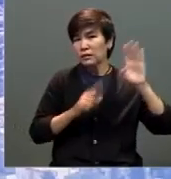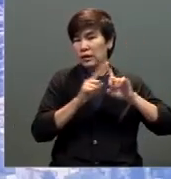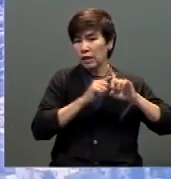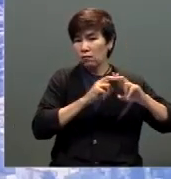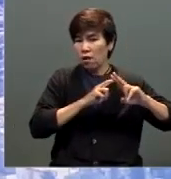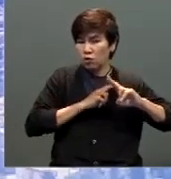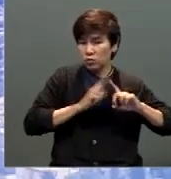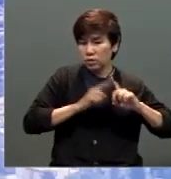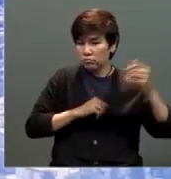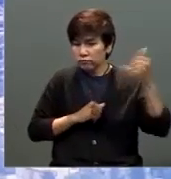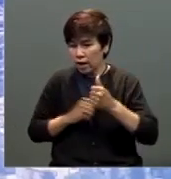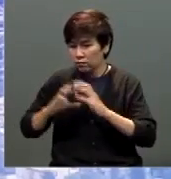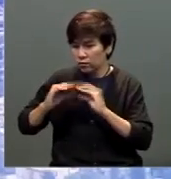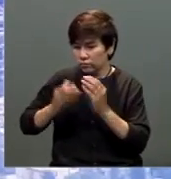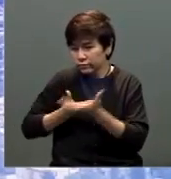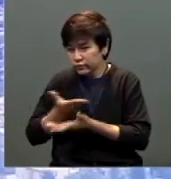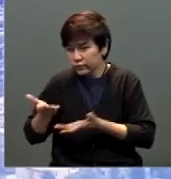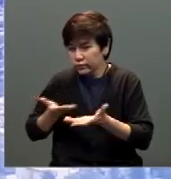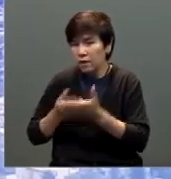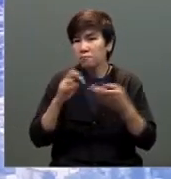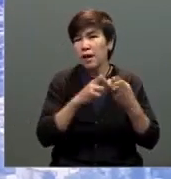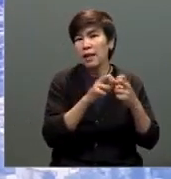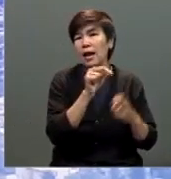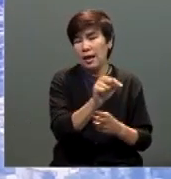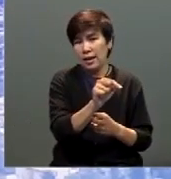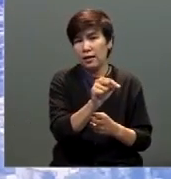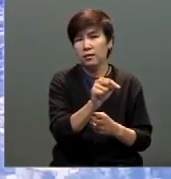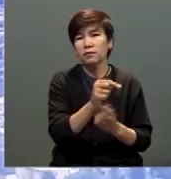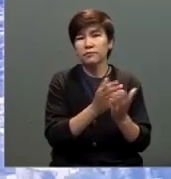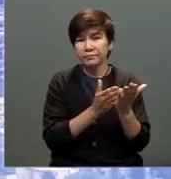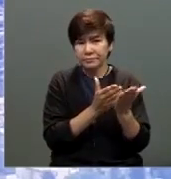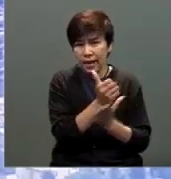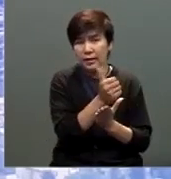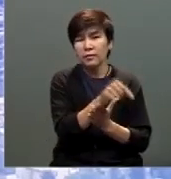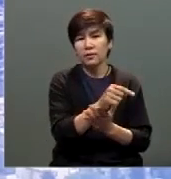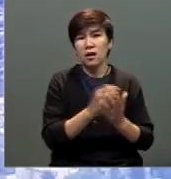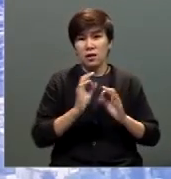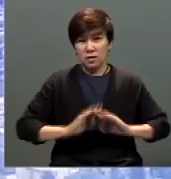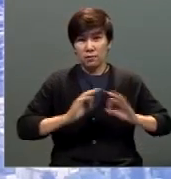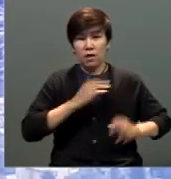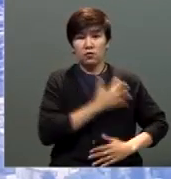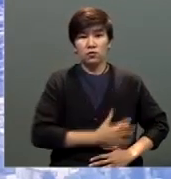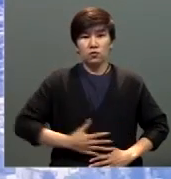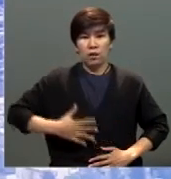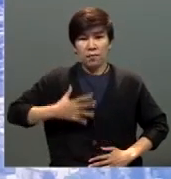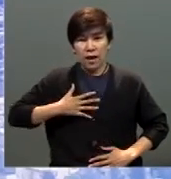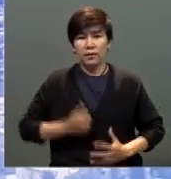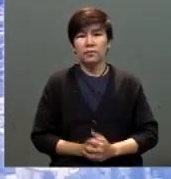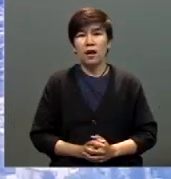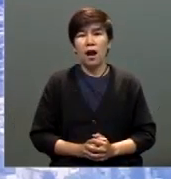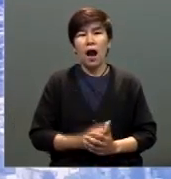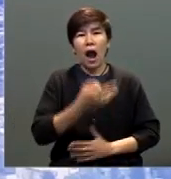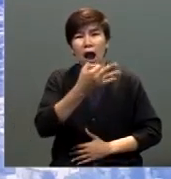หาทางออกให้กับประเด็นปัญหานี้อย่างที่บอกนะครับสุขภาพเป็นเรื่องสำคัญเรื่องของปากท้องก็เป็นเรื่องสำคั